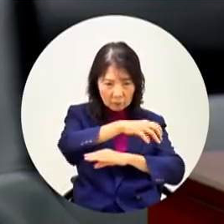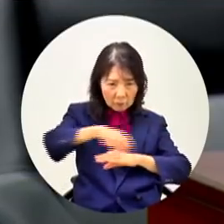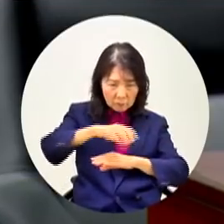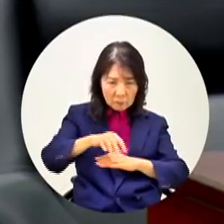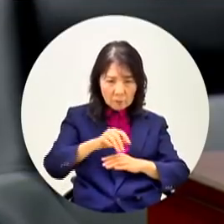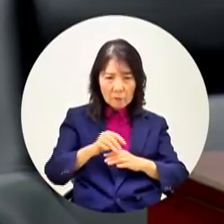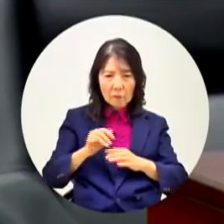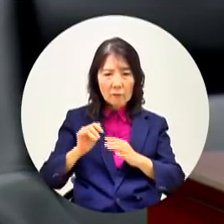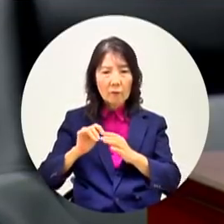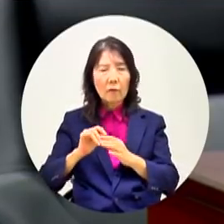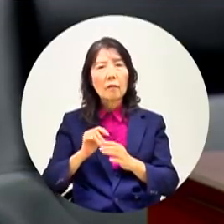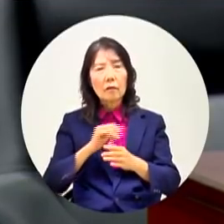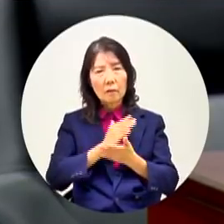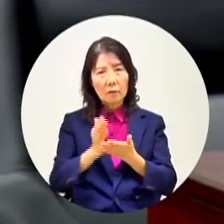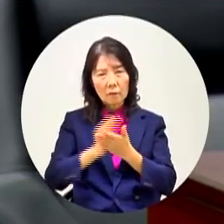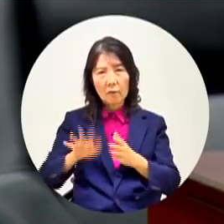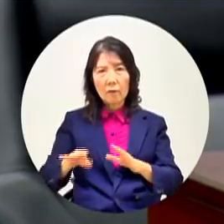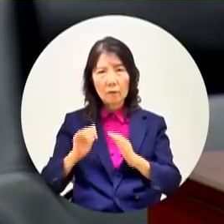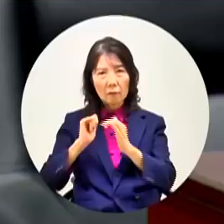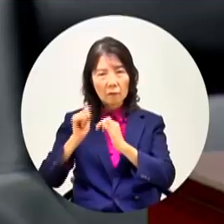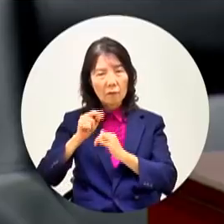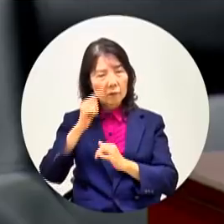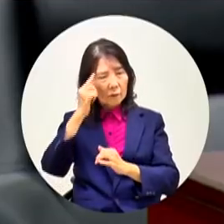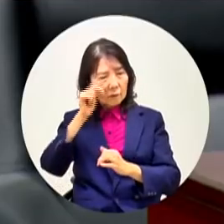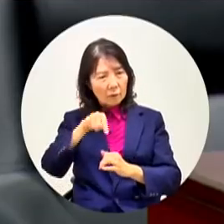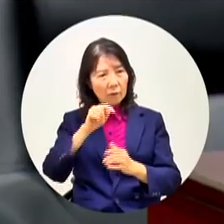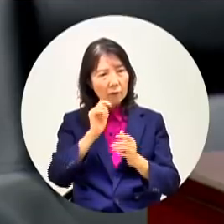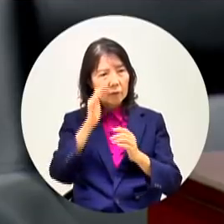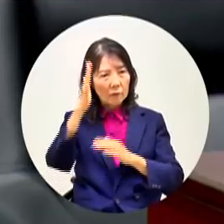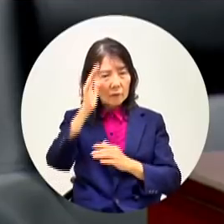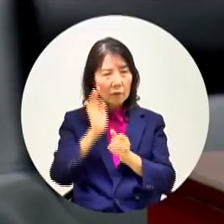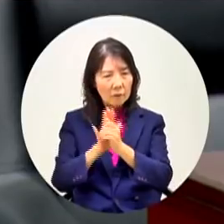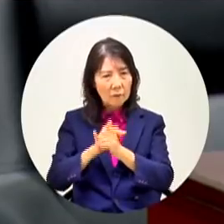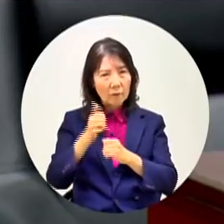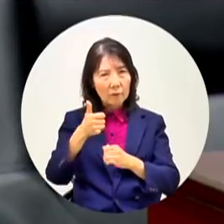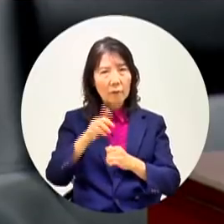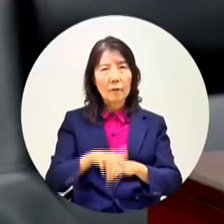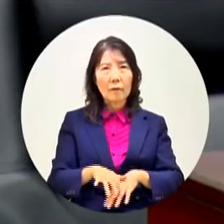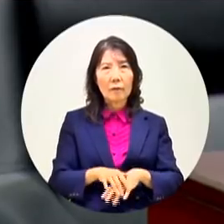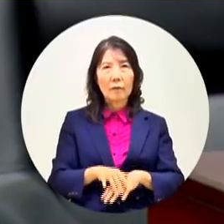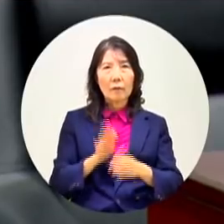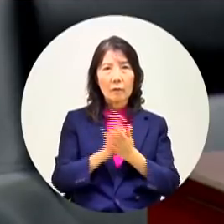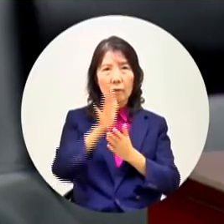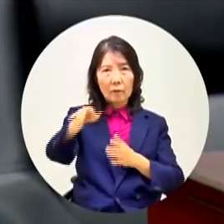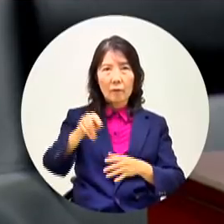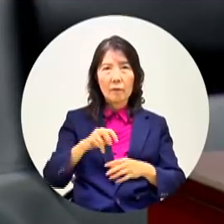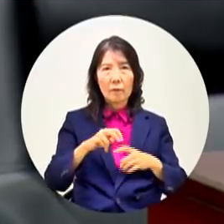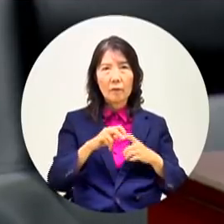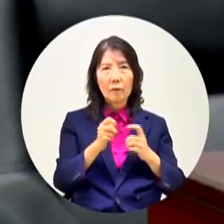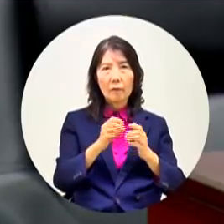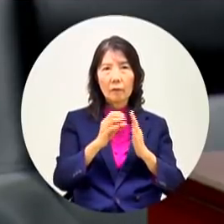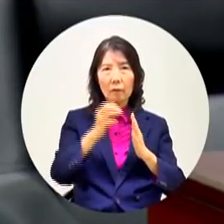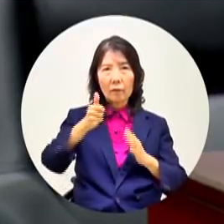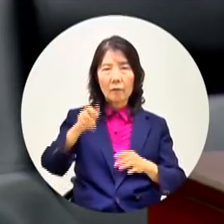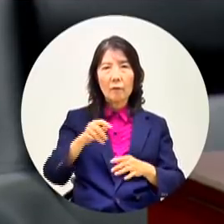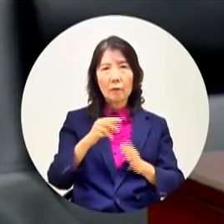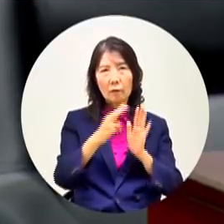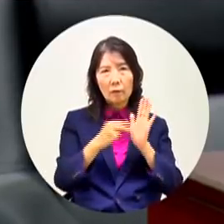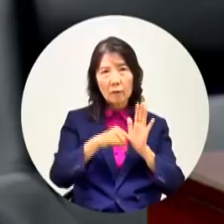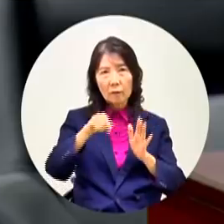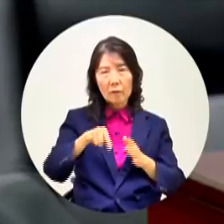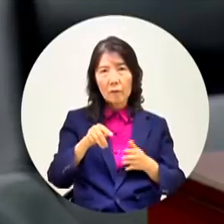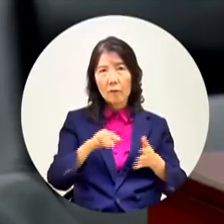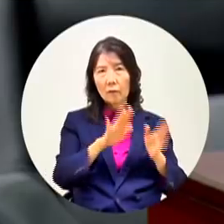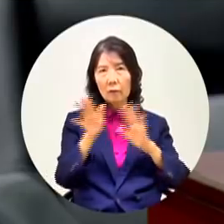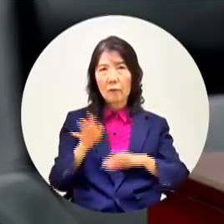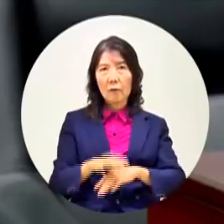定咱政府所做个代志。局长是不是？未来，你这种未来这种我举例，这种我这是用一